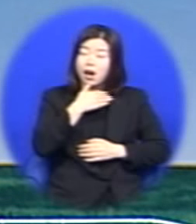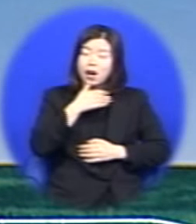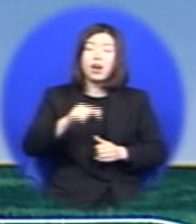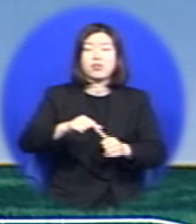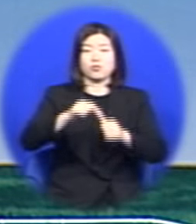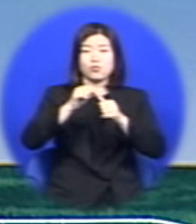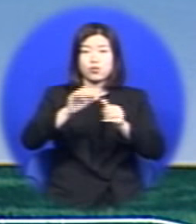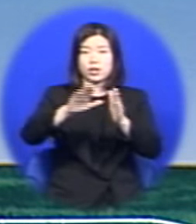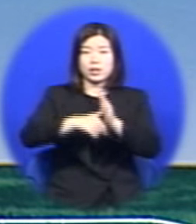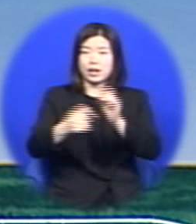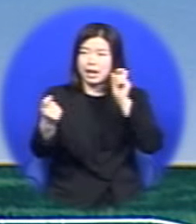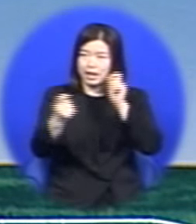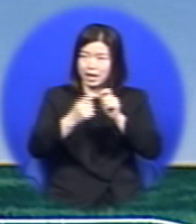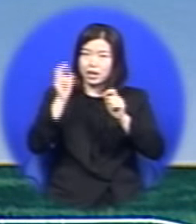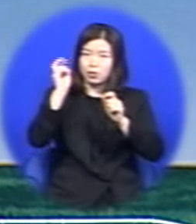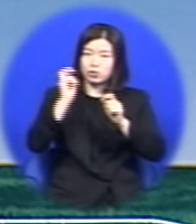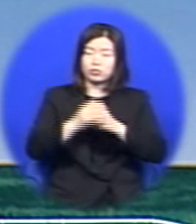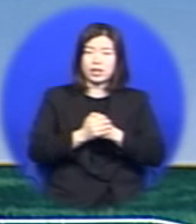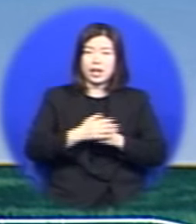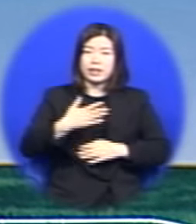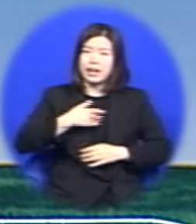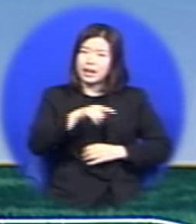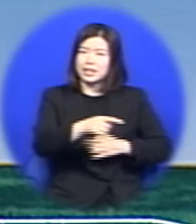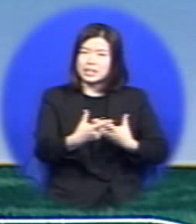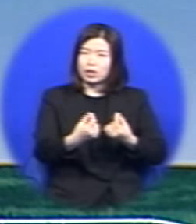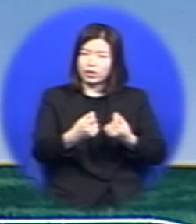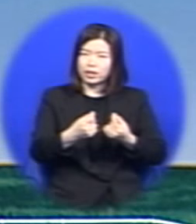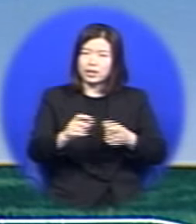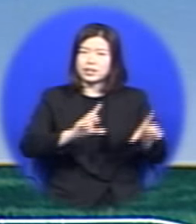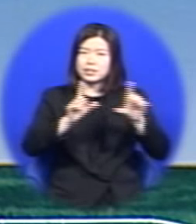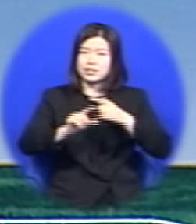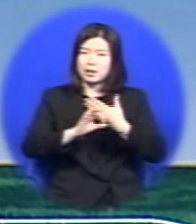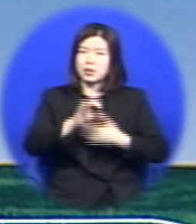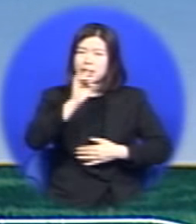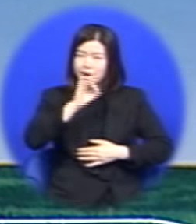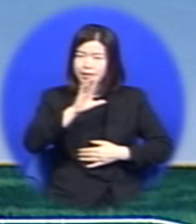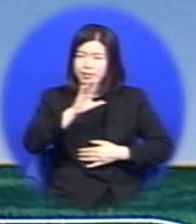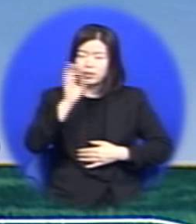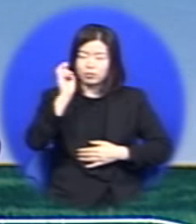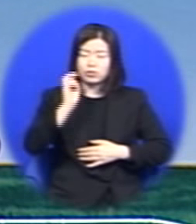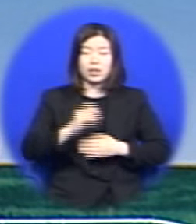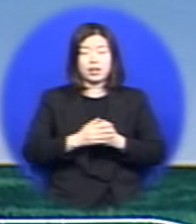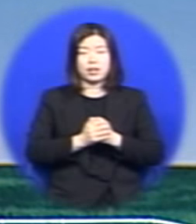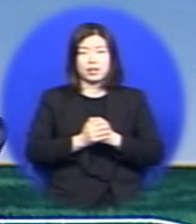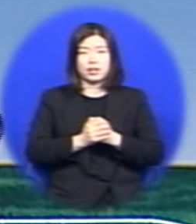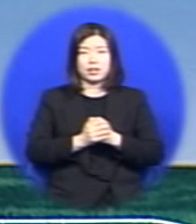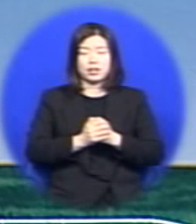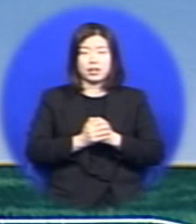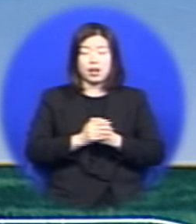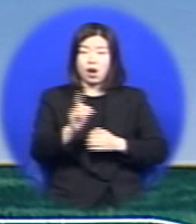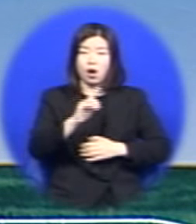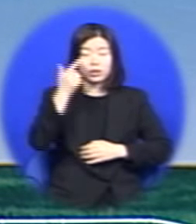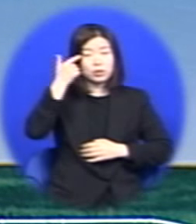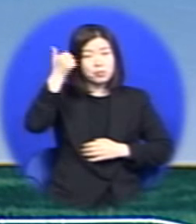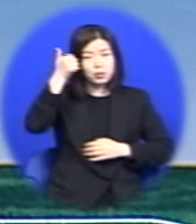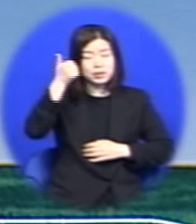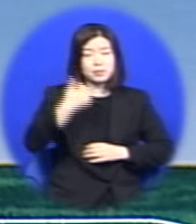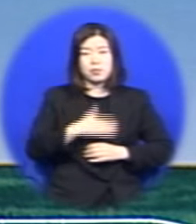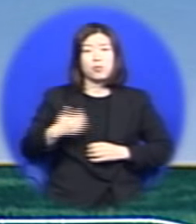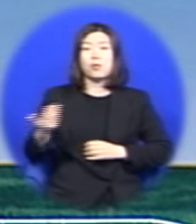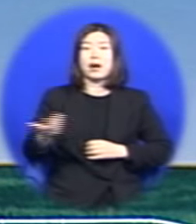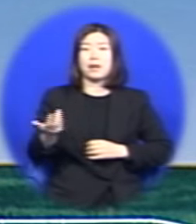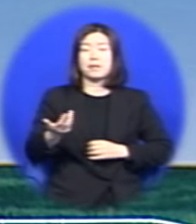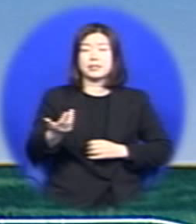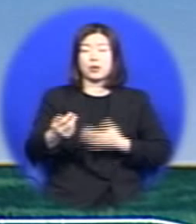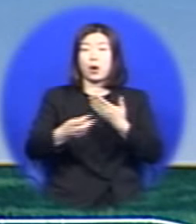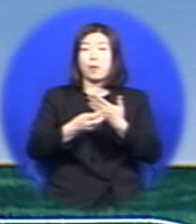때가 가까웠구나. 내가 이렇게 살면 안 되는구나. 어느 목사님이 몸이 아파서 병원에 갔는데